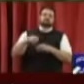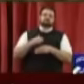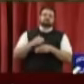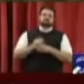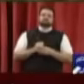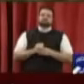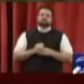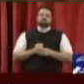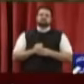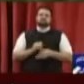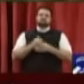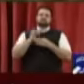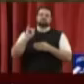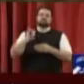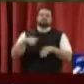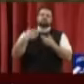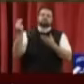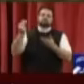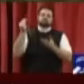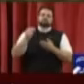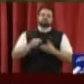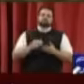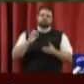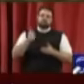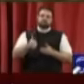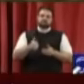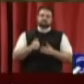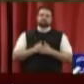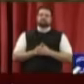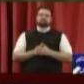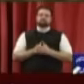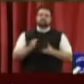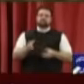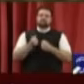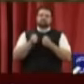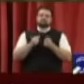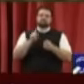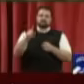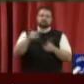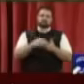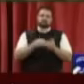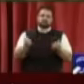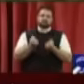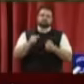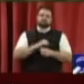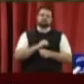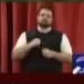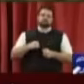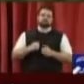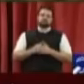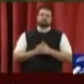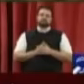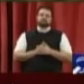întuiește cineva, lasă că m-o salva cineva. Nu. Ești singurul om responsabil de toate astea.